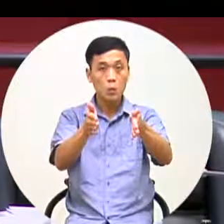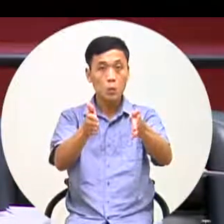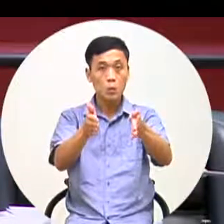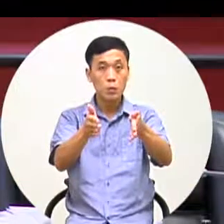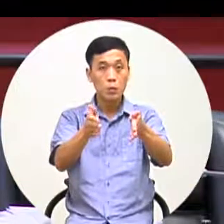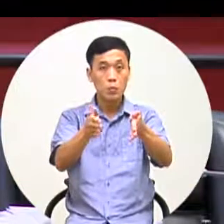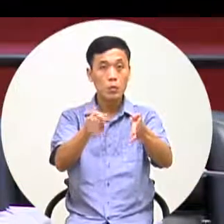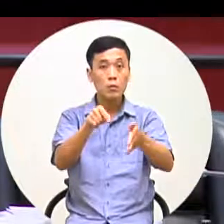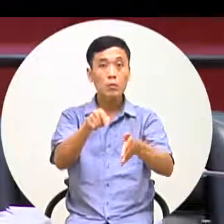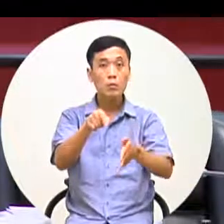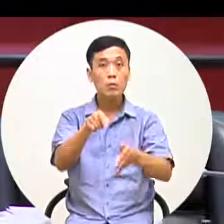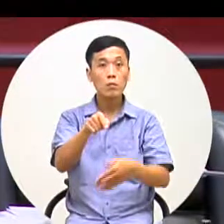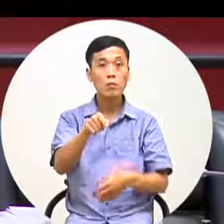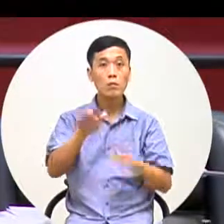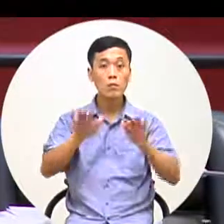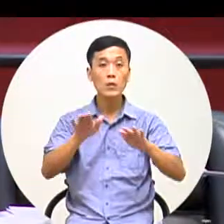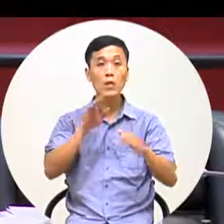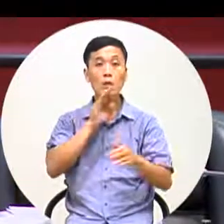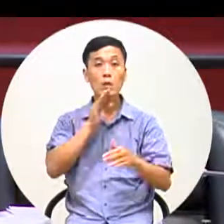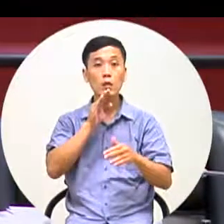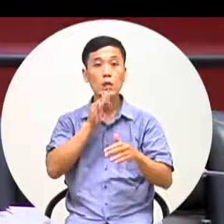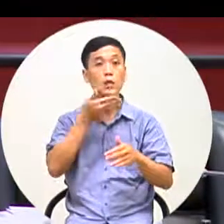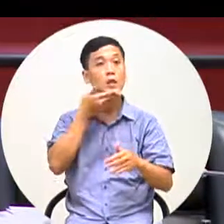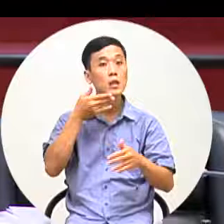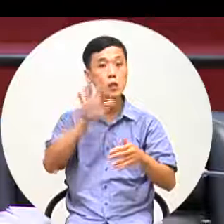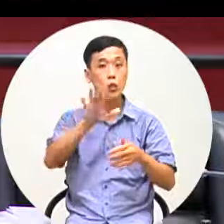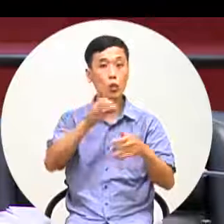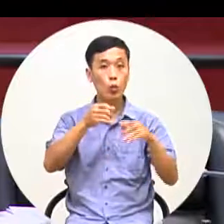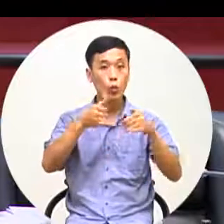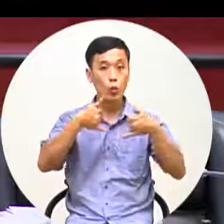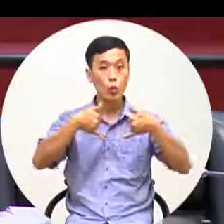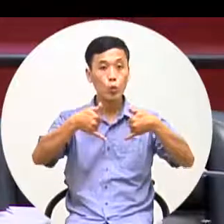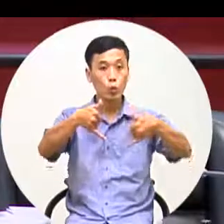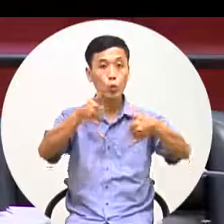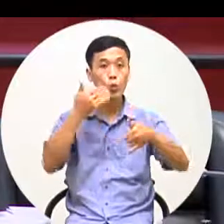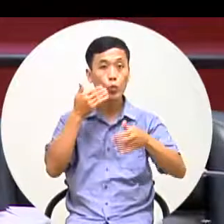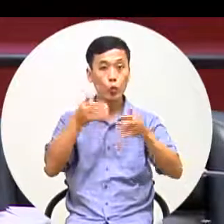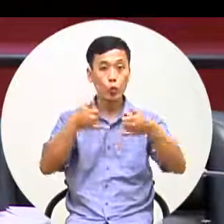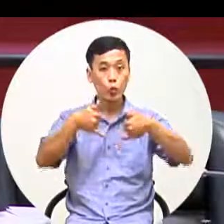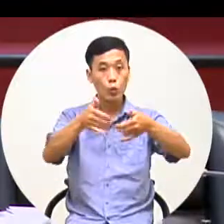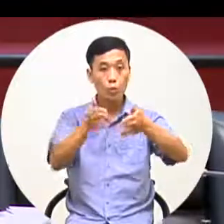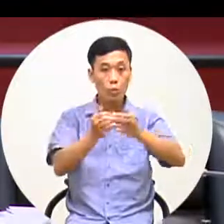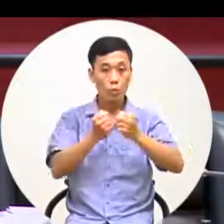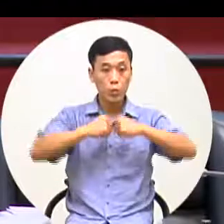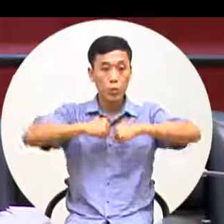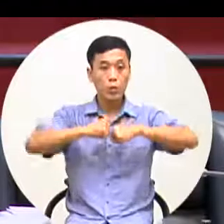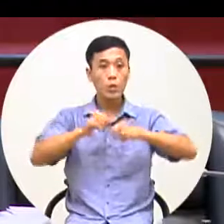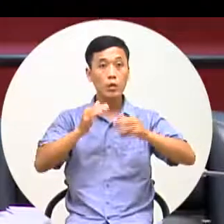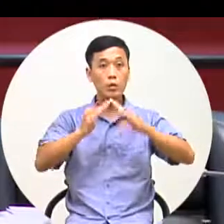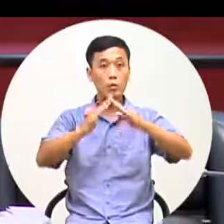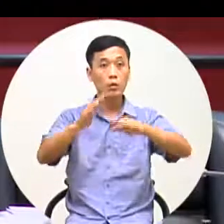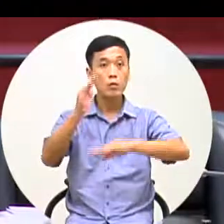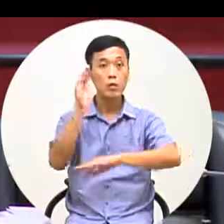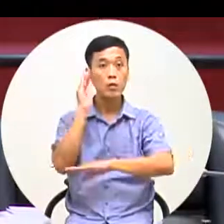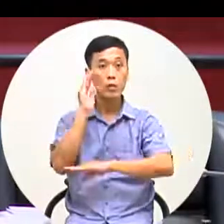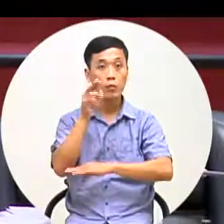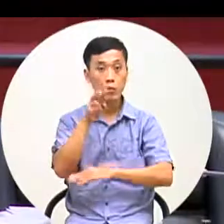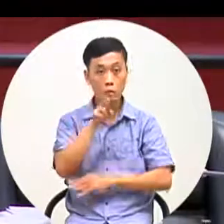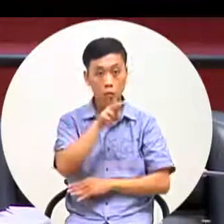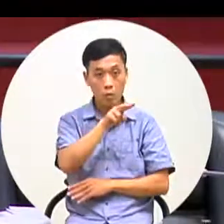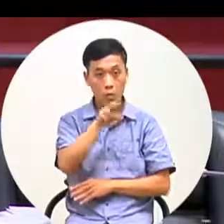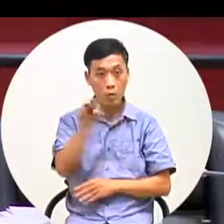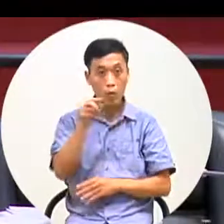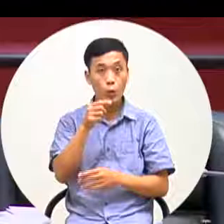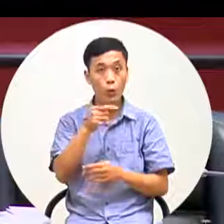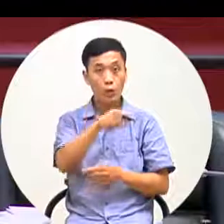是私有路嘛，你要拓宽的话哈。他们呢现在是否是看看他愿意不愿意提供出来给